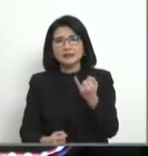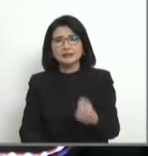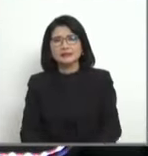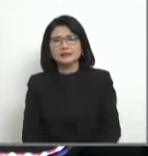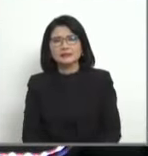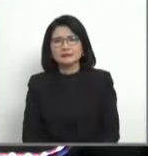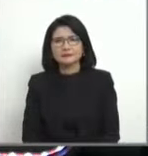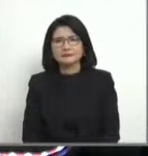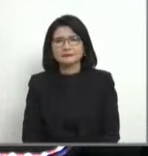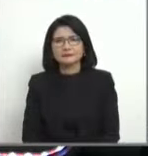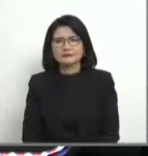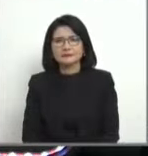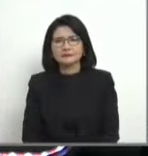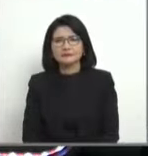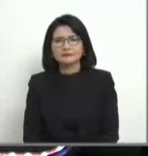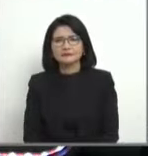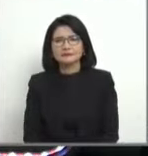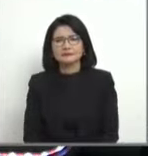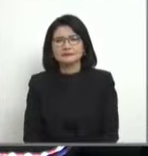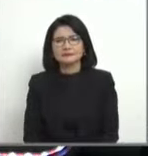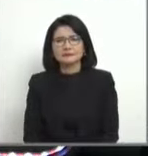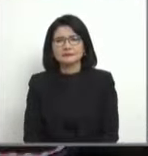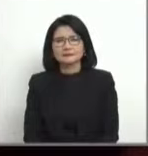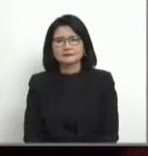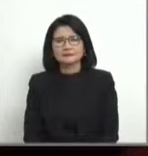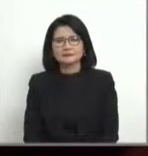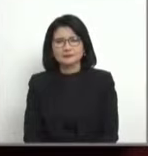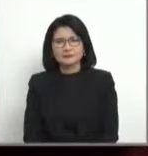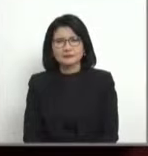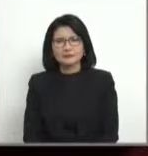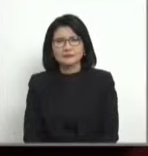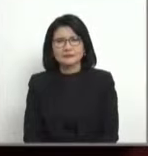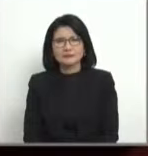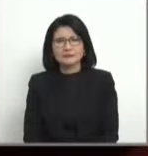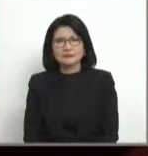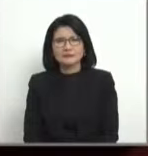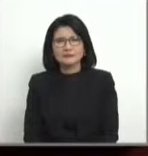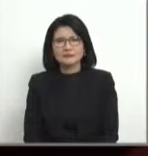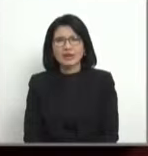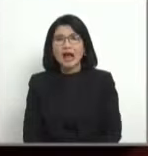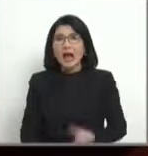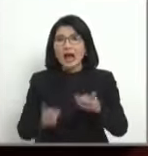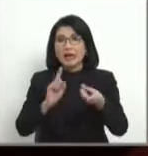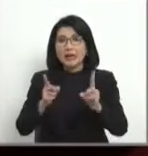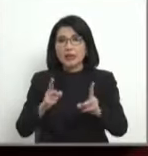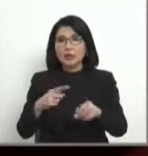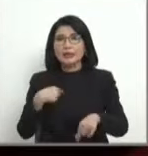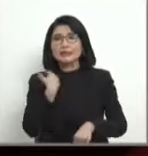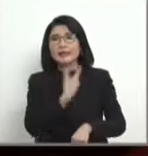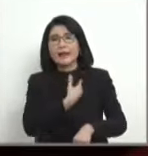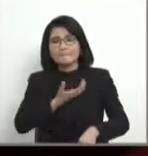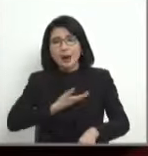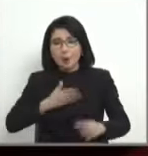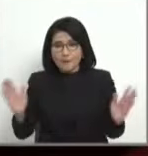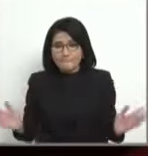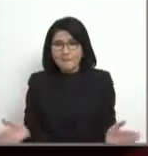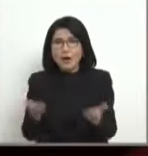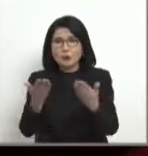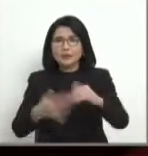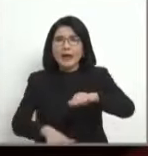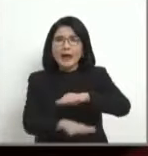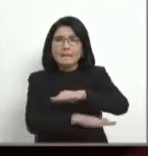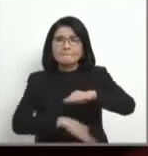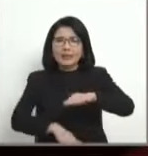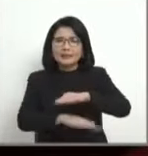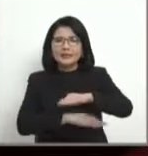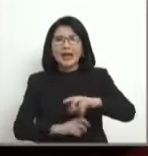memberikan tanggapan dari respon Pak Anies. Silakan Pak Ganjar, 1 menit dari Anda berbicara. Kalau kita ingin membangun dan basisnya adalah